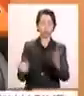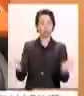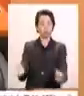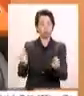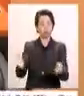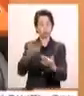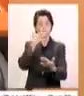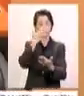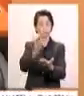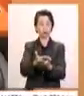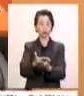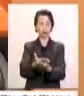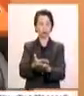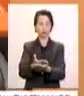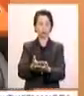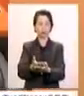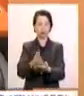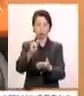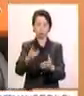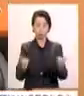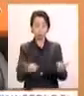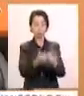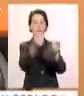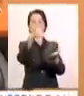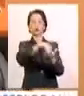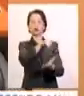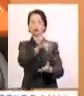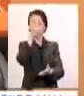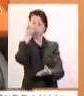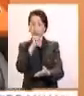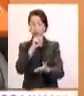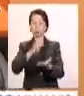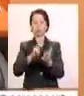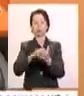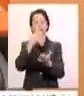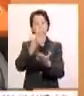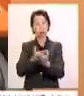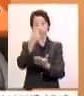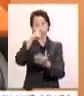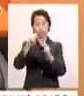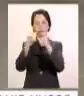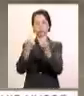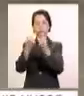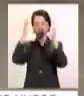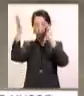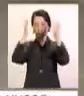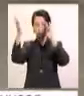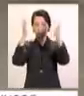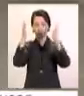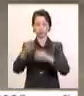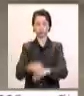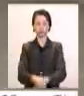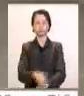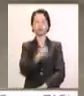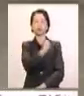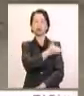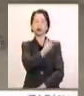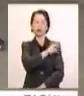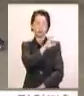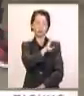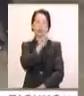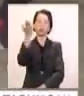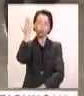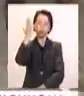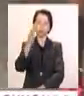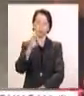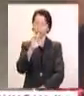yang baik. Dia nak jumpa balik Vietnam. So ini adalah tanda yang baik untuk pasukan kita. Sebagai bekas jurulatih Harapan Raja Gopal,